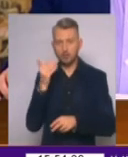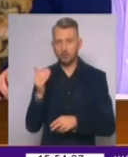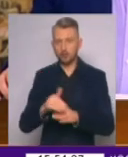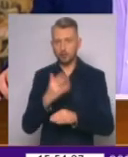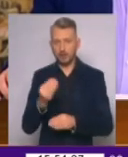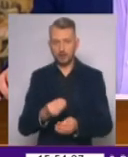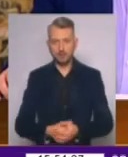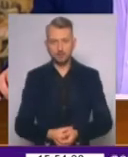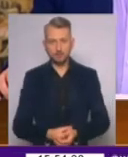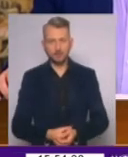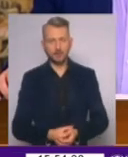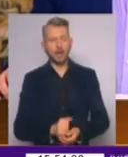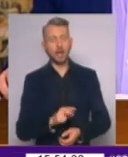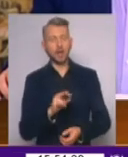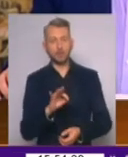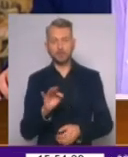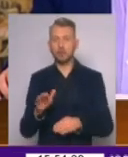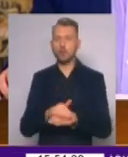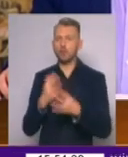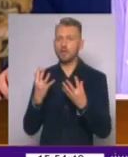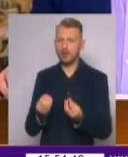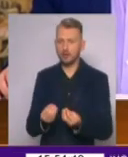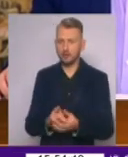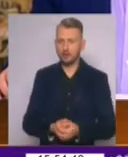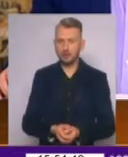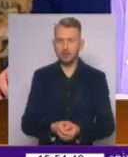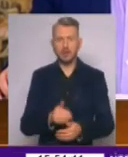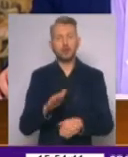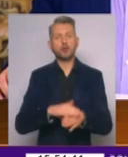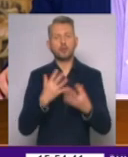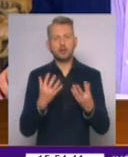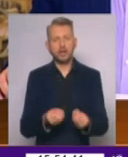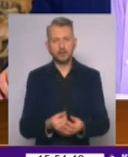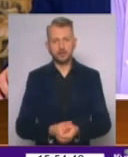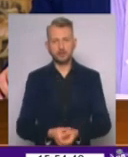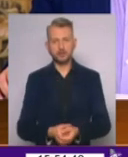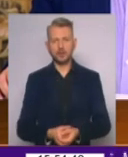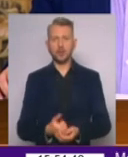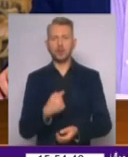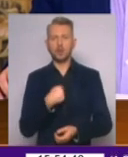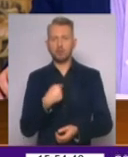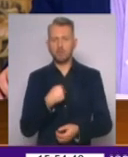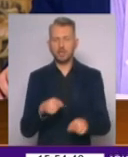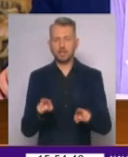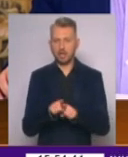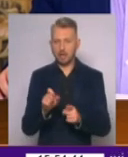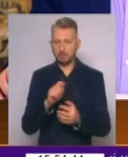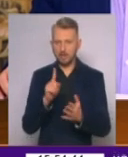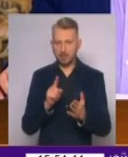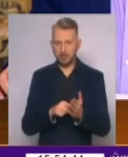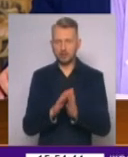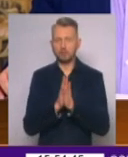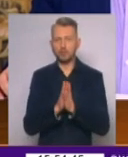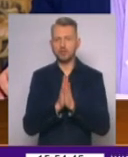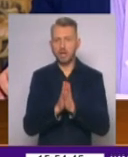день. Алло? Добрий день, прошу, будь ласка. Добрий день. У мене таке питання. Будь